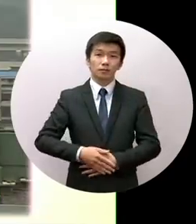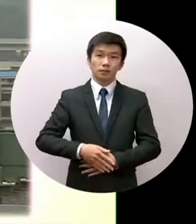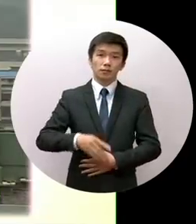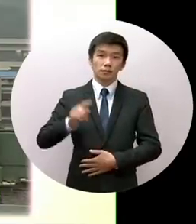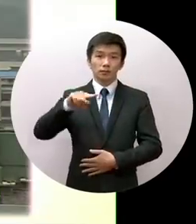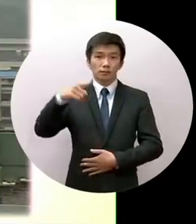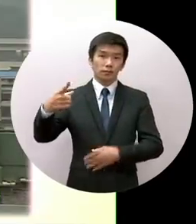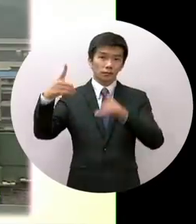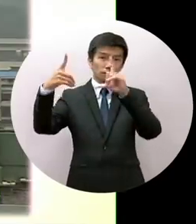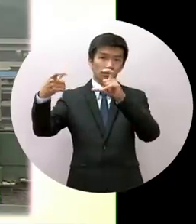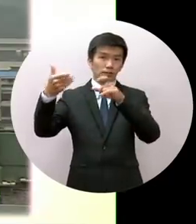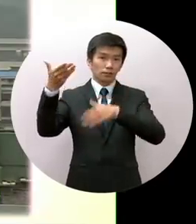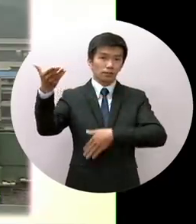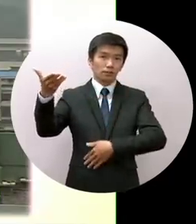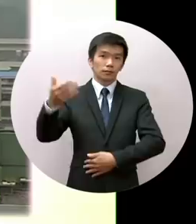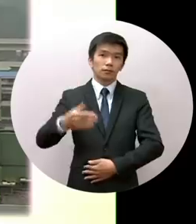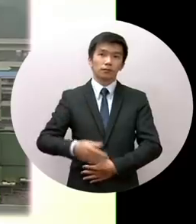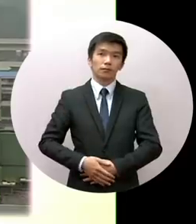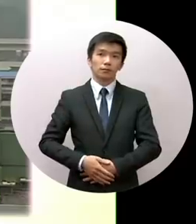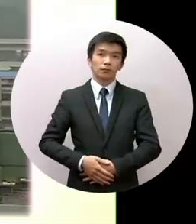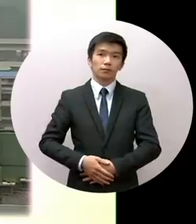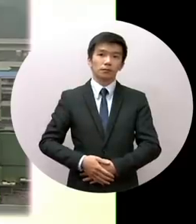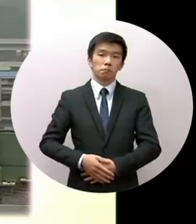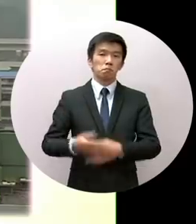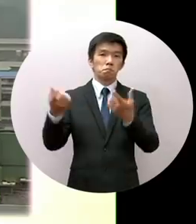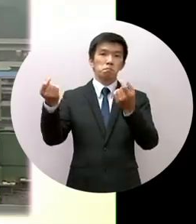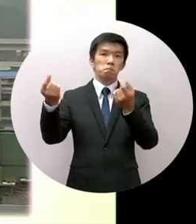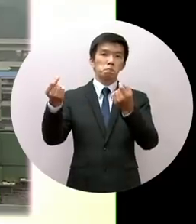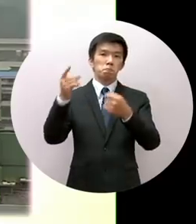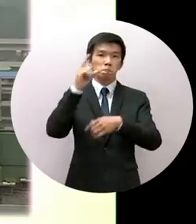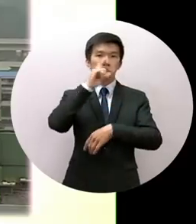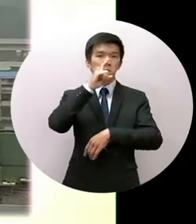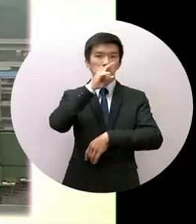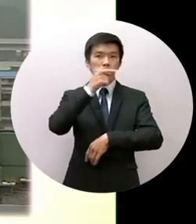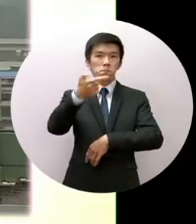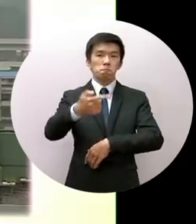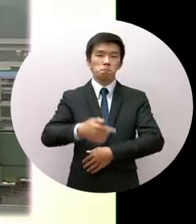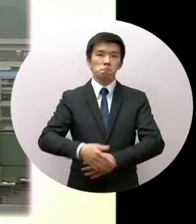张，啊，也是一样。